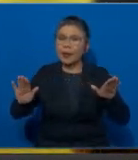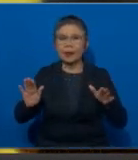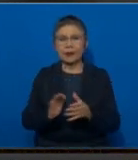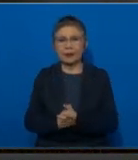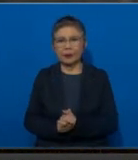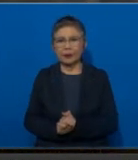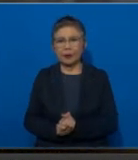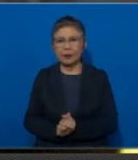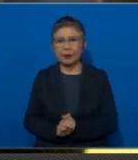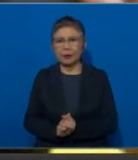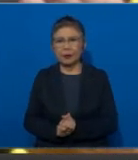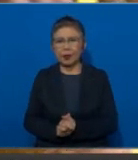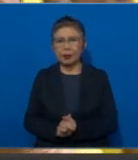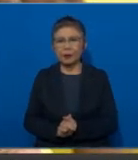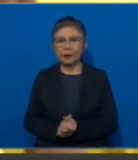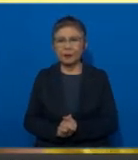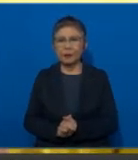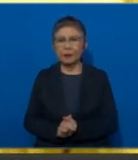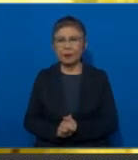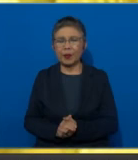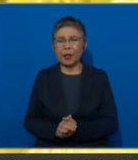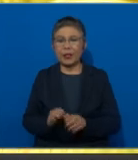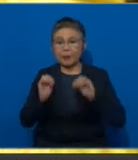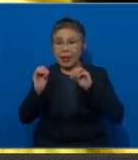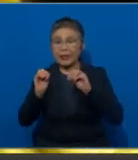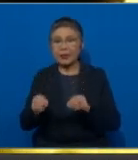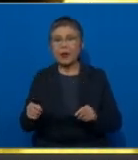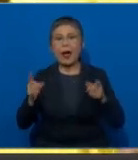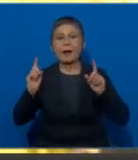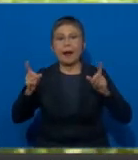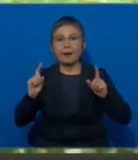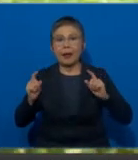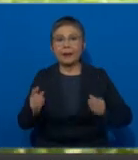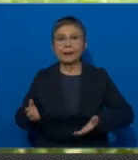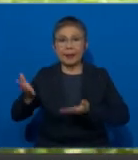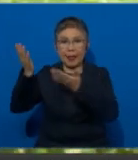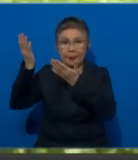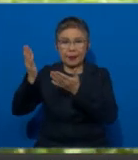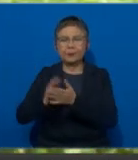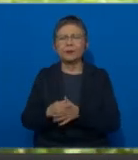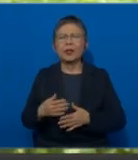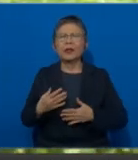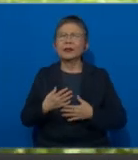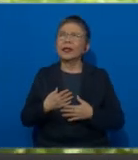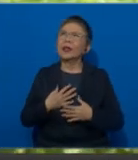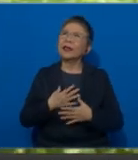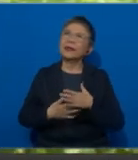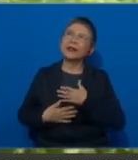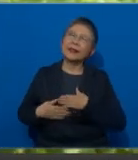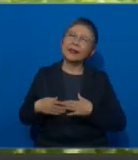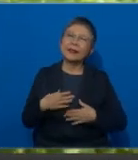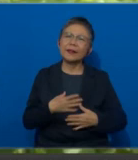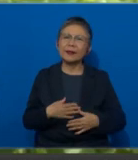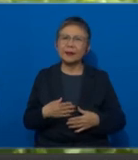pasien hingga sembuh dengan pendekatan keagamaan. Rasanya gimana ya, Pak? Yang saya rasain itu kayaknya